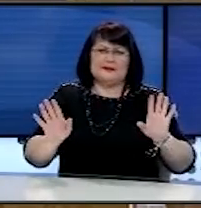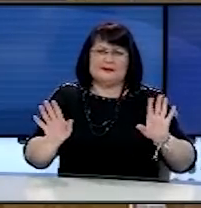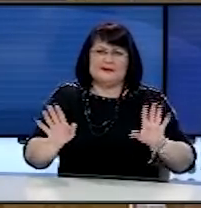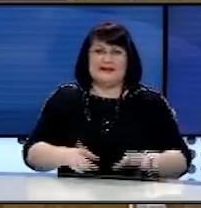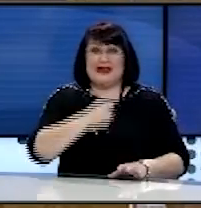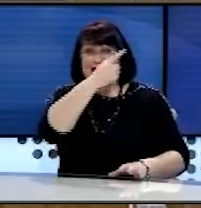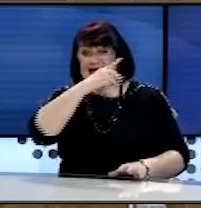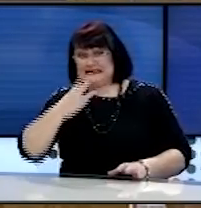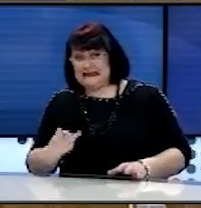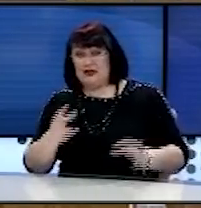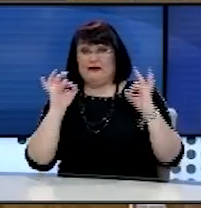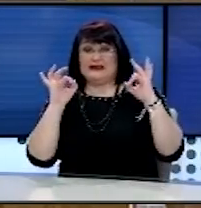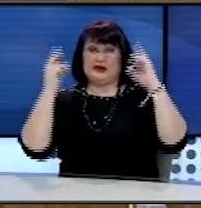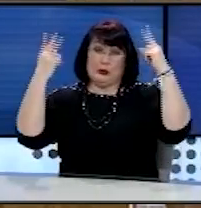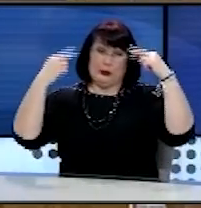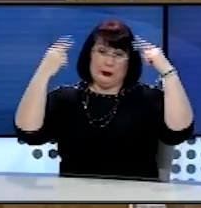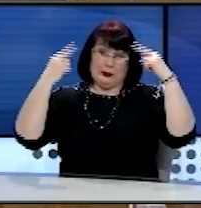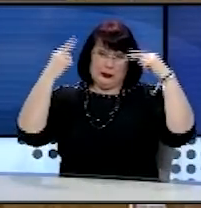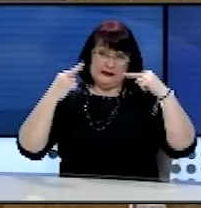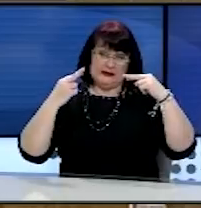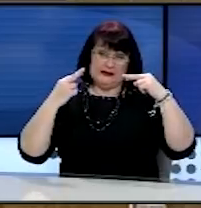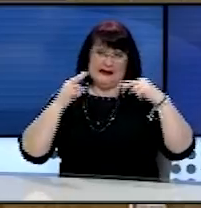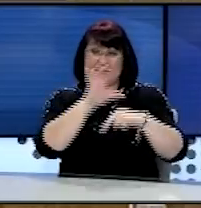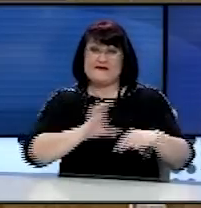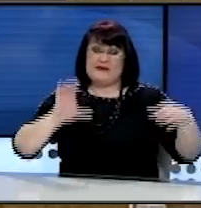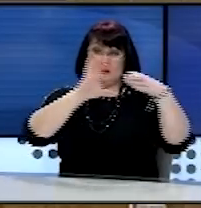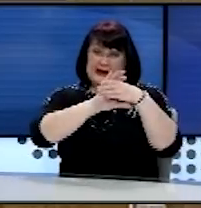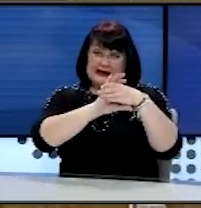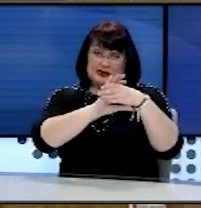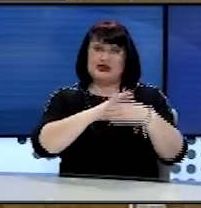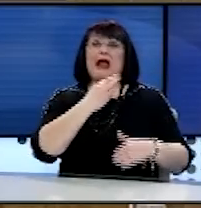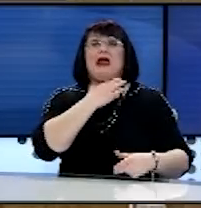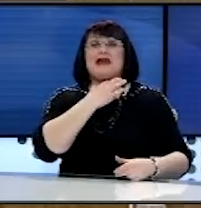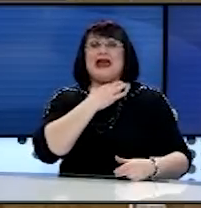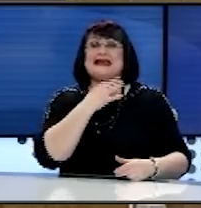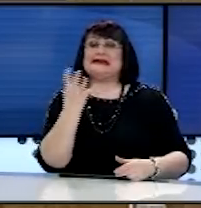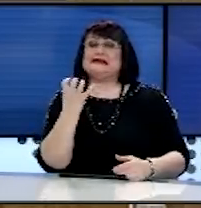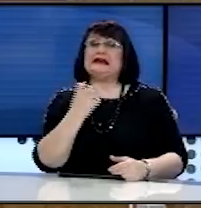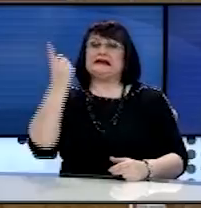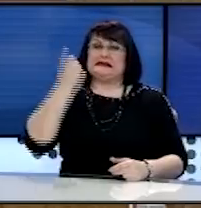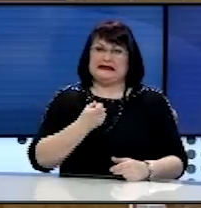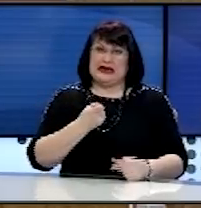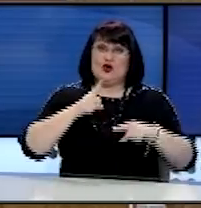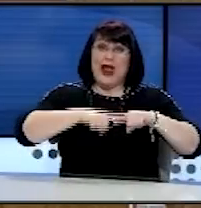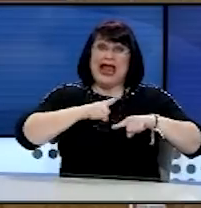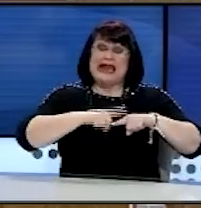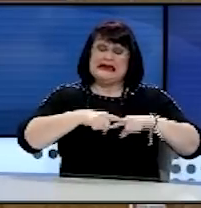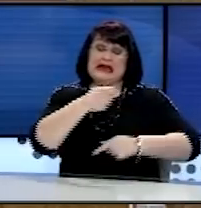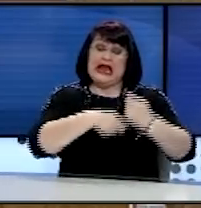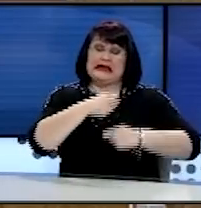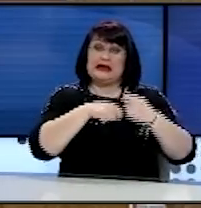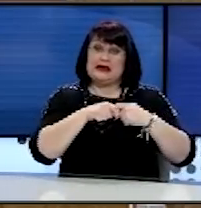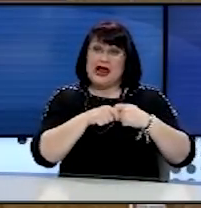από το 1/3 του φυσικού αερίου που καταναλώνει η Ευρωπαϊκή Ένωση και το 40% της ελληνικής